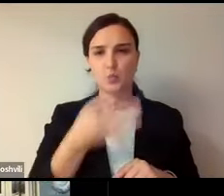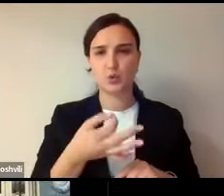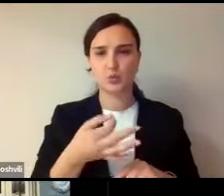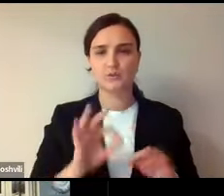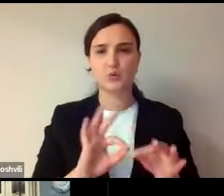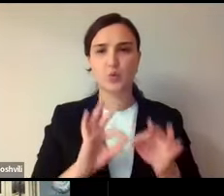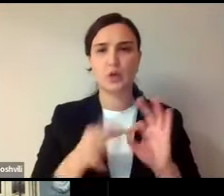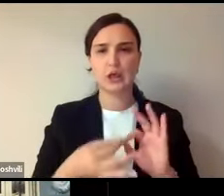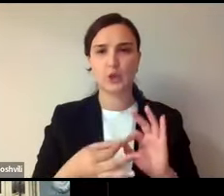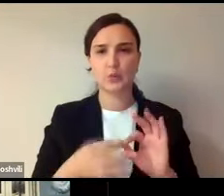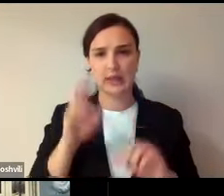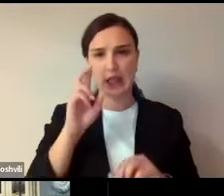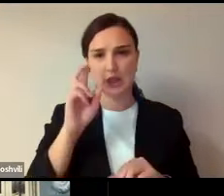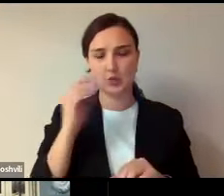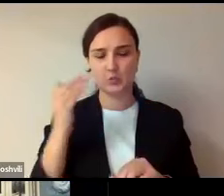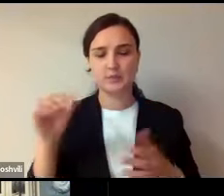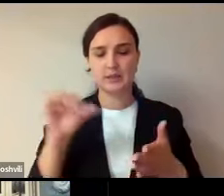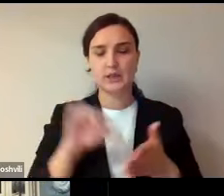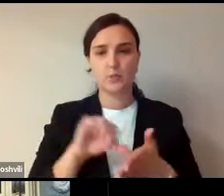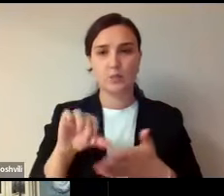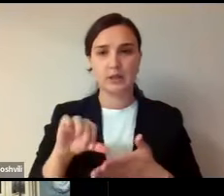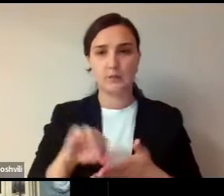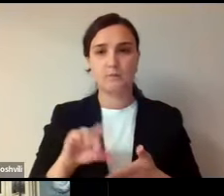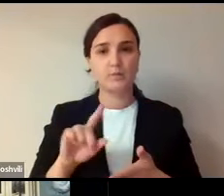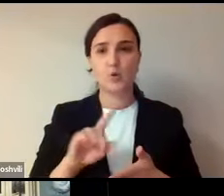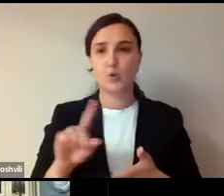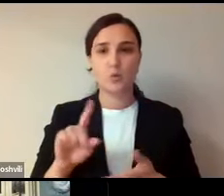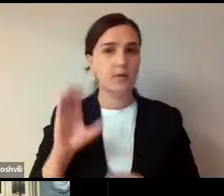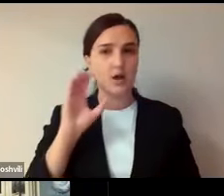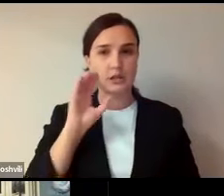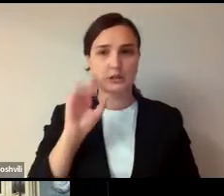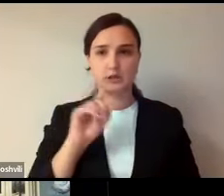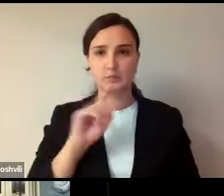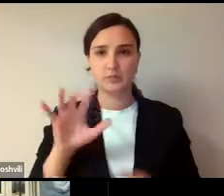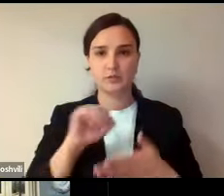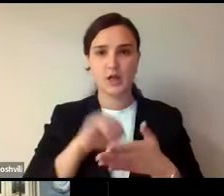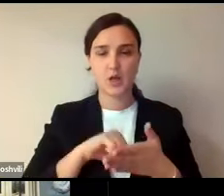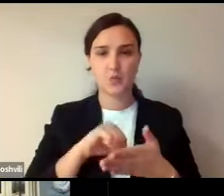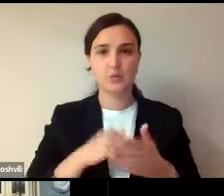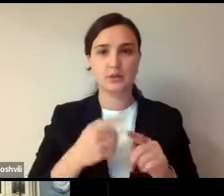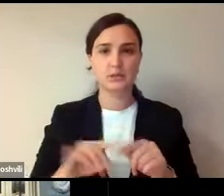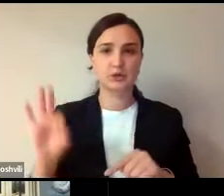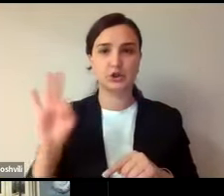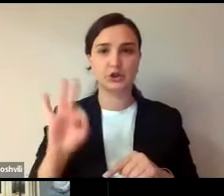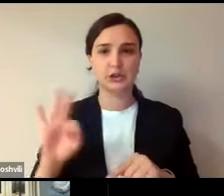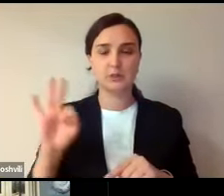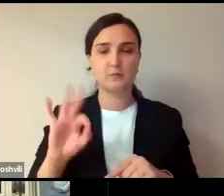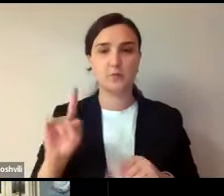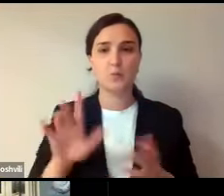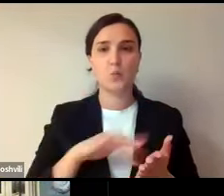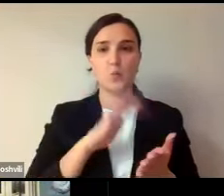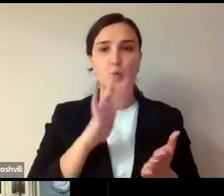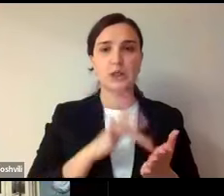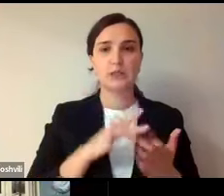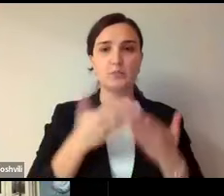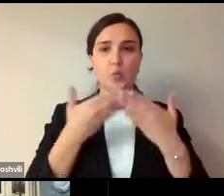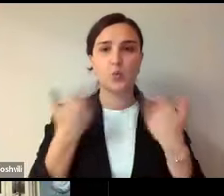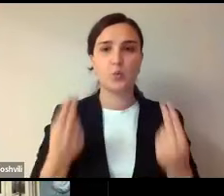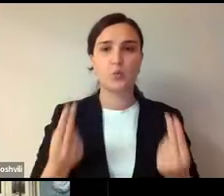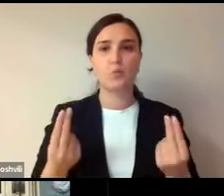კონკრეტულ ხელისუფლების წარმომადგენლებს, რომ არ მოისმენდნენ არგუმენტს იმის შესახებ, რომ მუნიციპალიტეტს არ აქვს